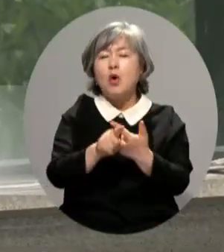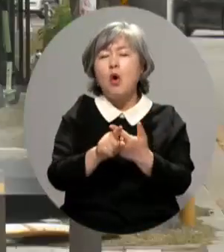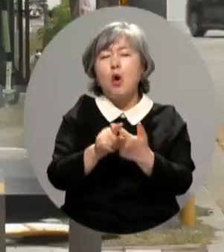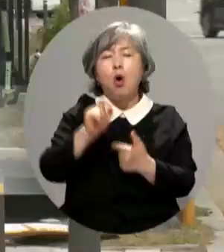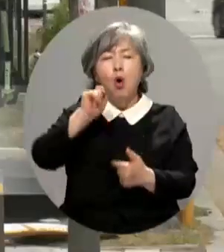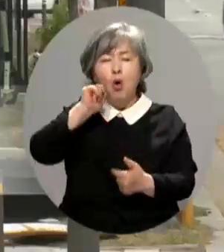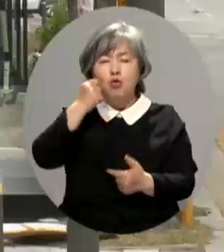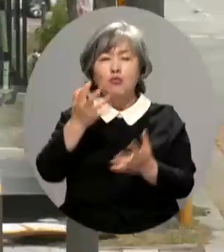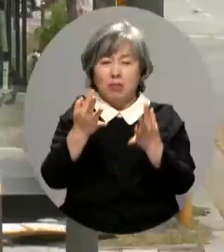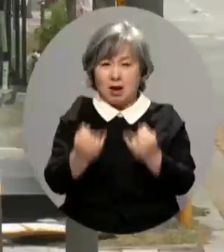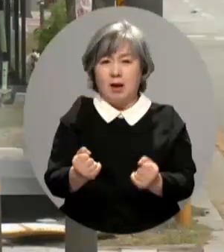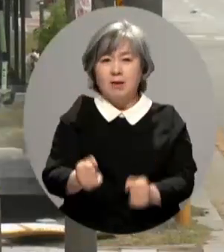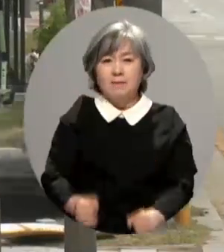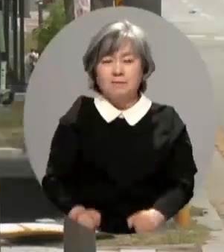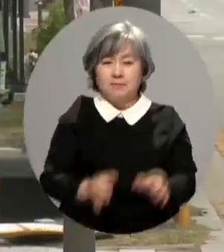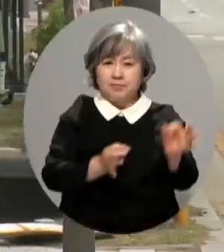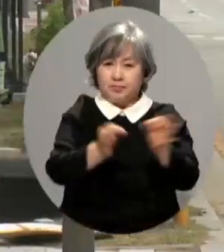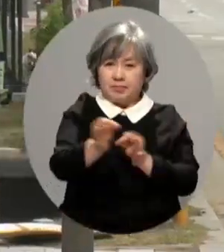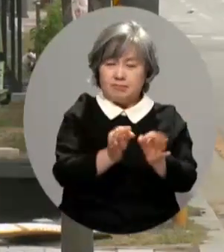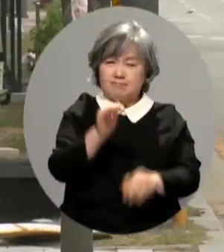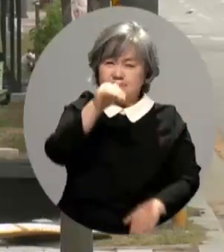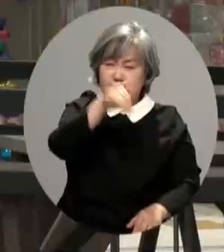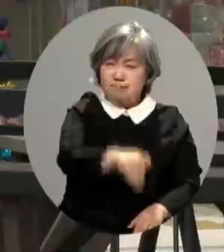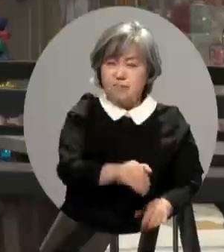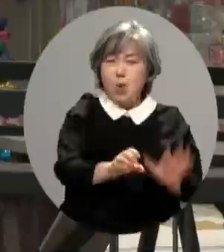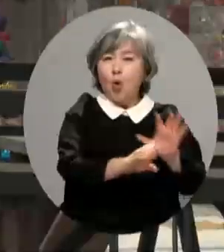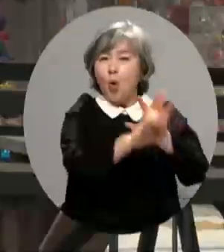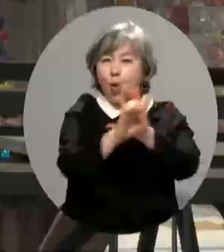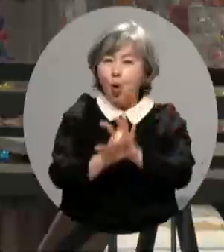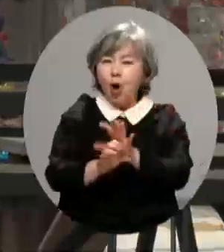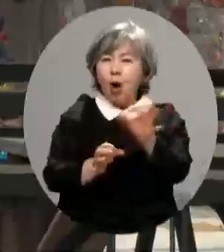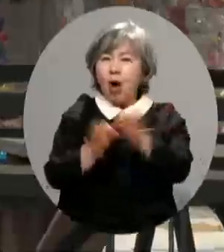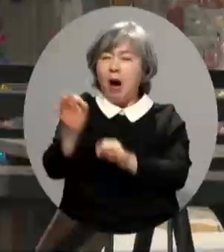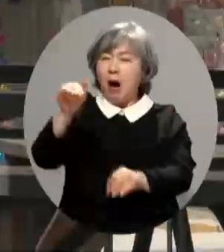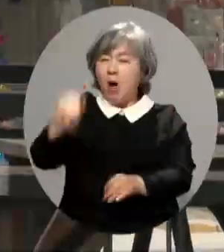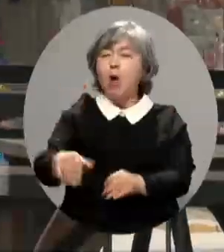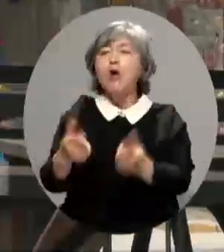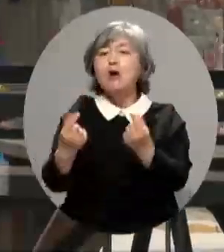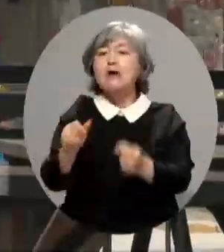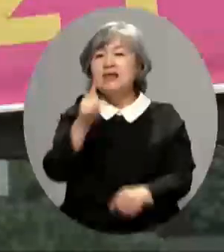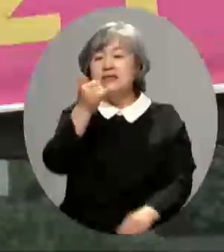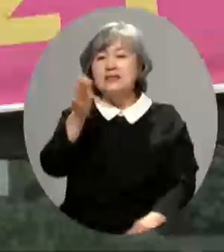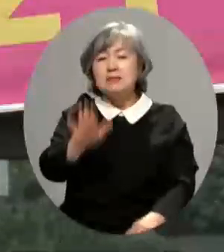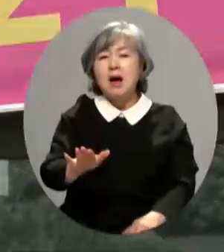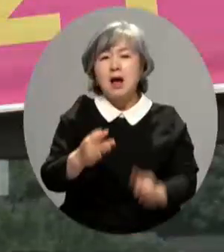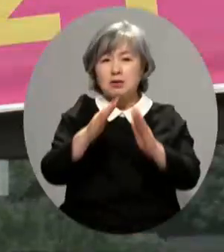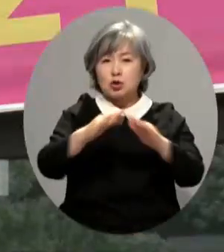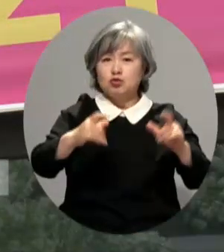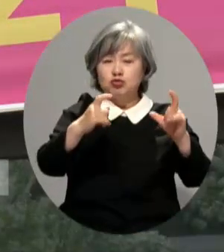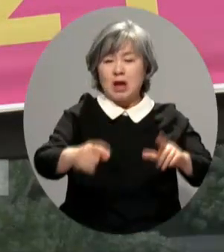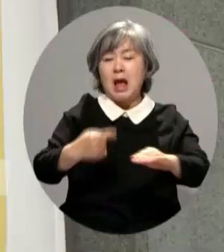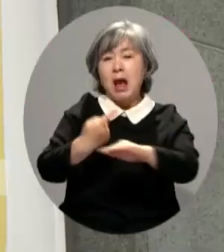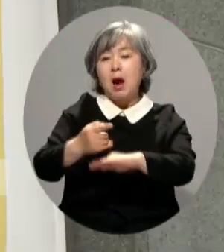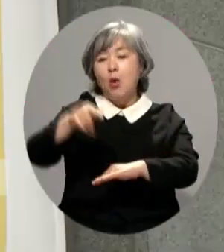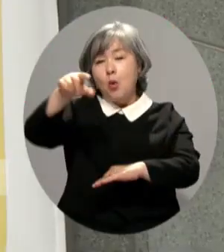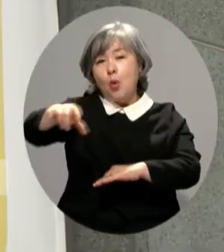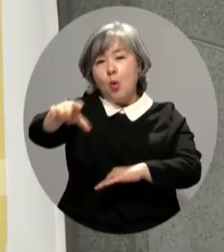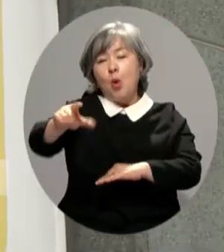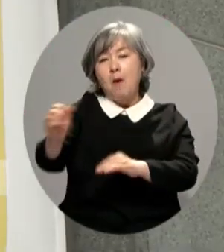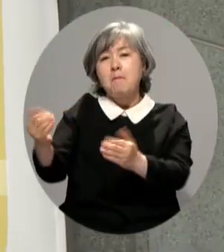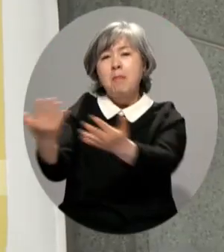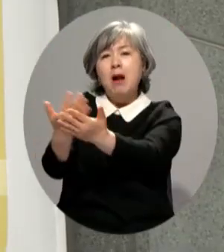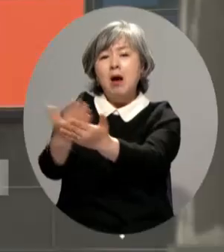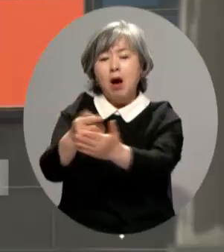있습니다 상권침체는 코로나19와 불경기 탓도 있지만 전주가 자꾸 외곽으로 팽창하면서 수요